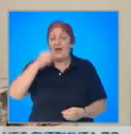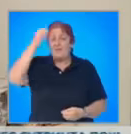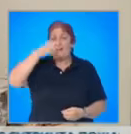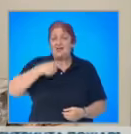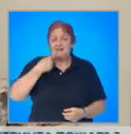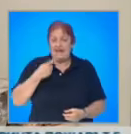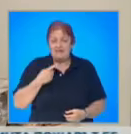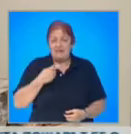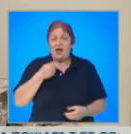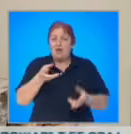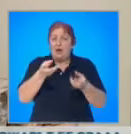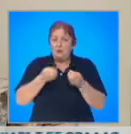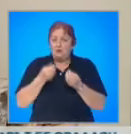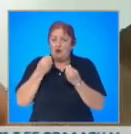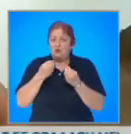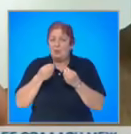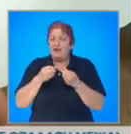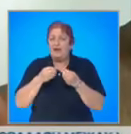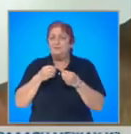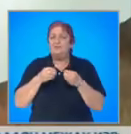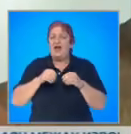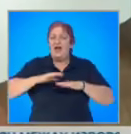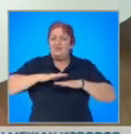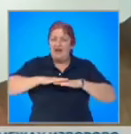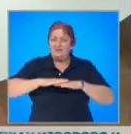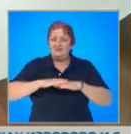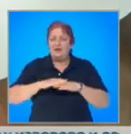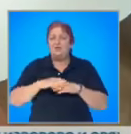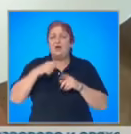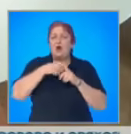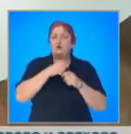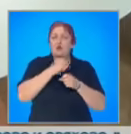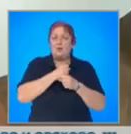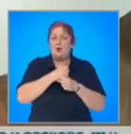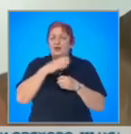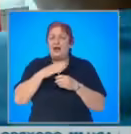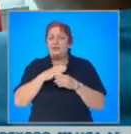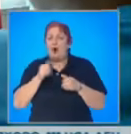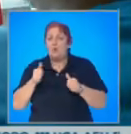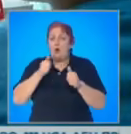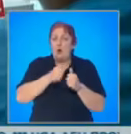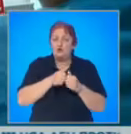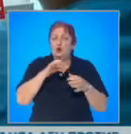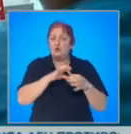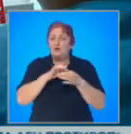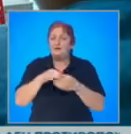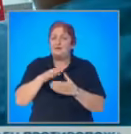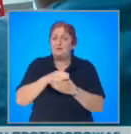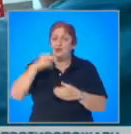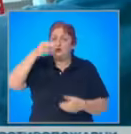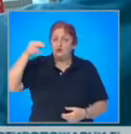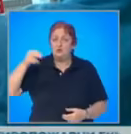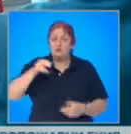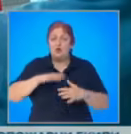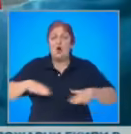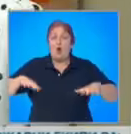език, да придобият добри навици. Дълги години Кочо работи в квартала като медиатор. Той е връзката между институциите